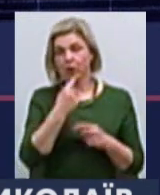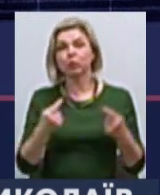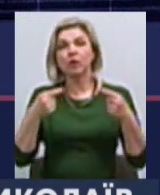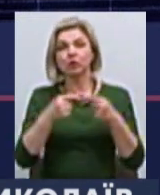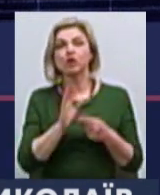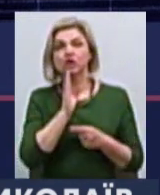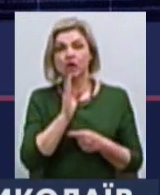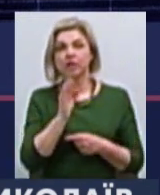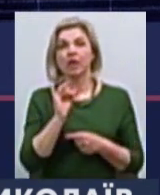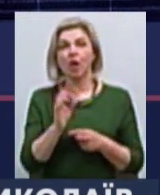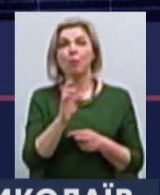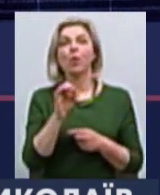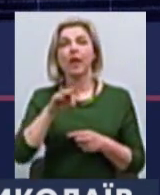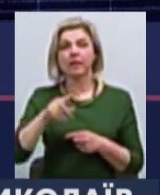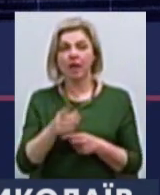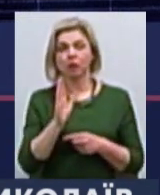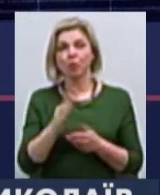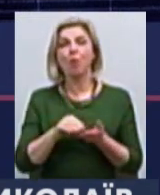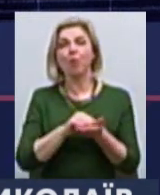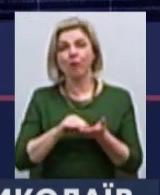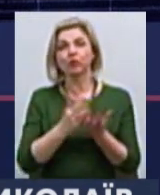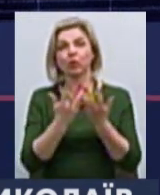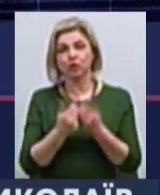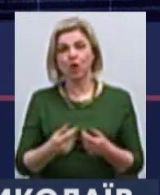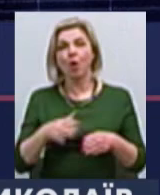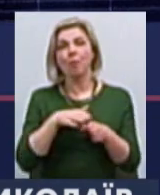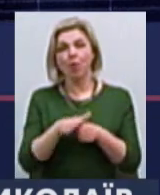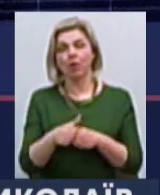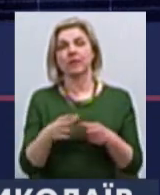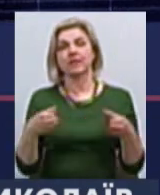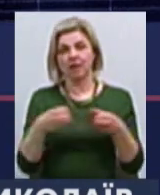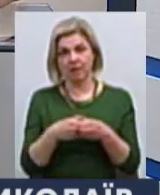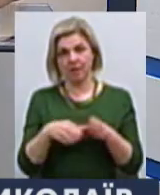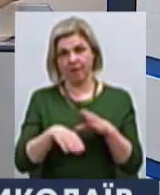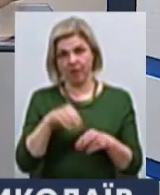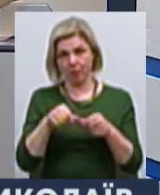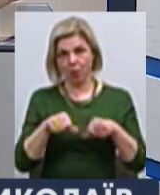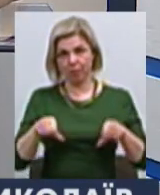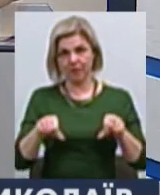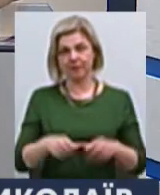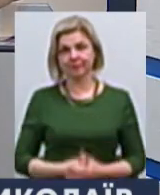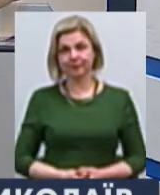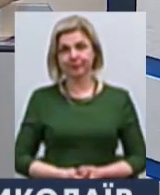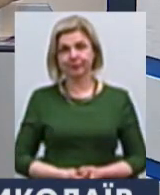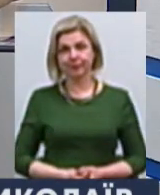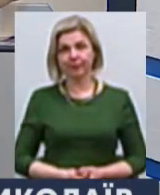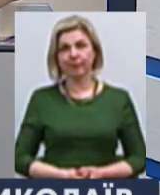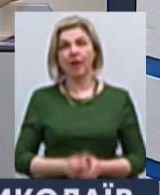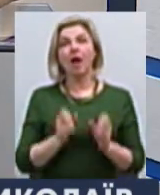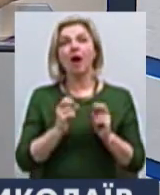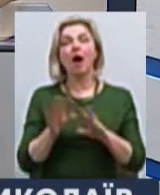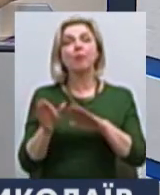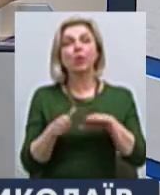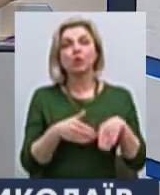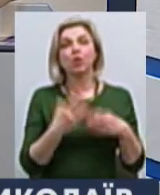вказаної дільниці підлягають повторному перерахунку в повному складі дільничної виборчої комісії. Як минув день виборів і